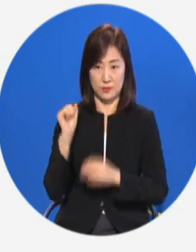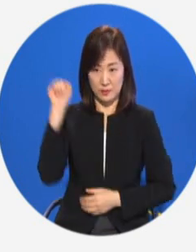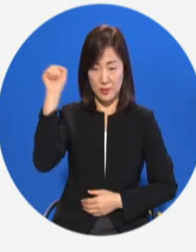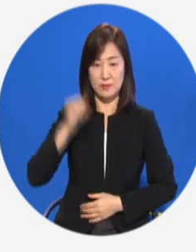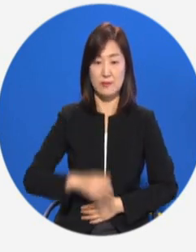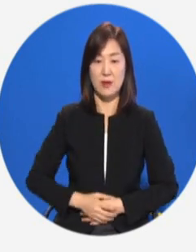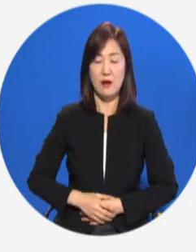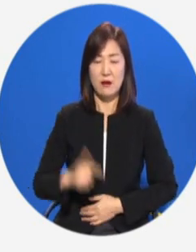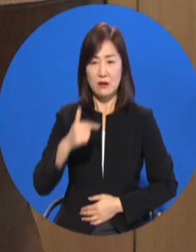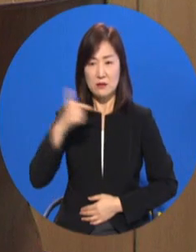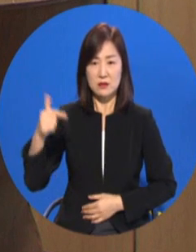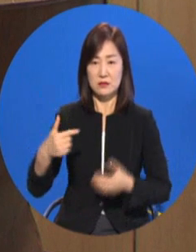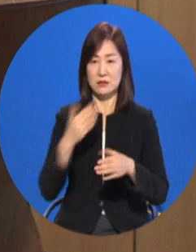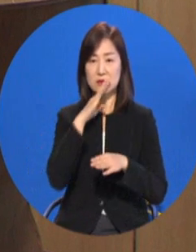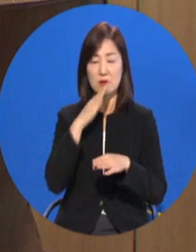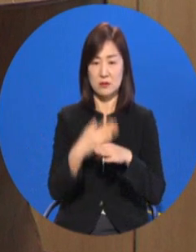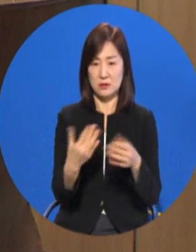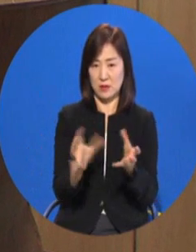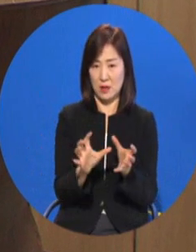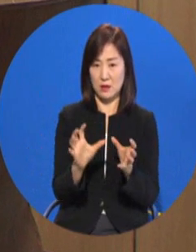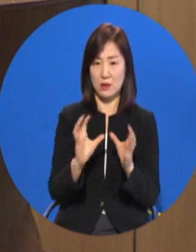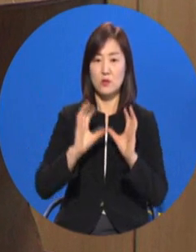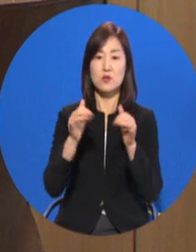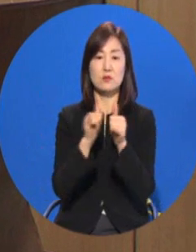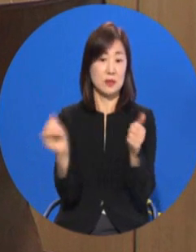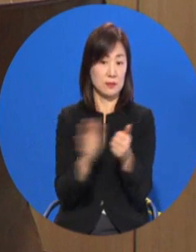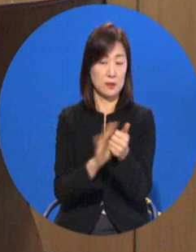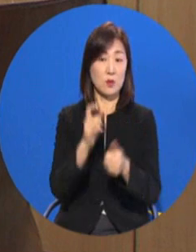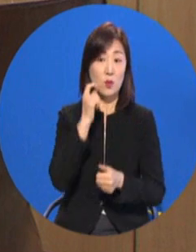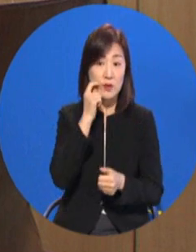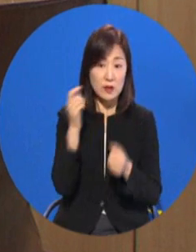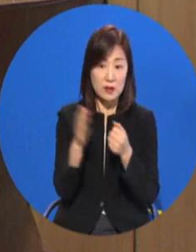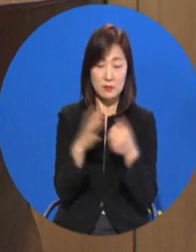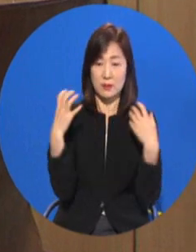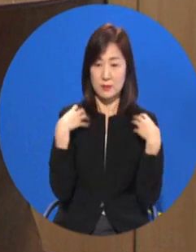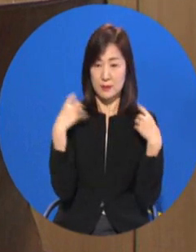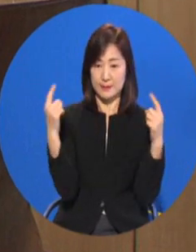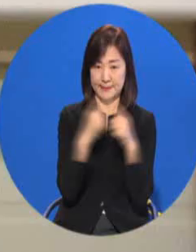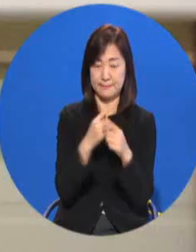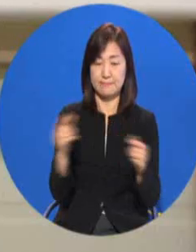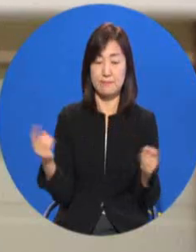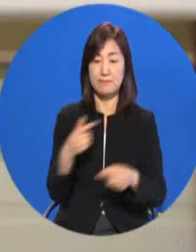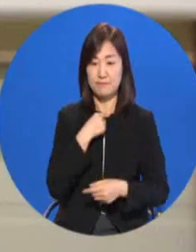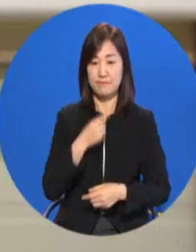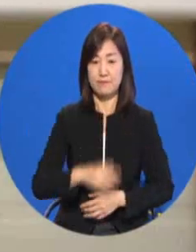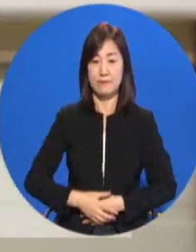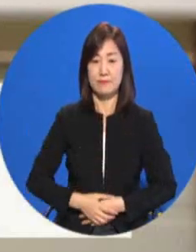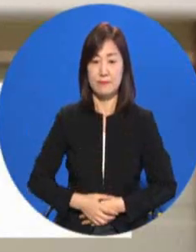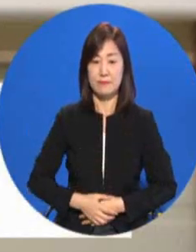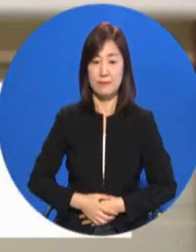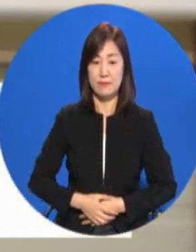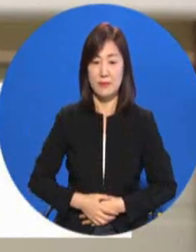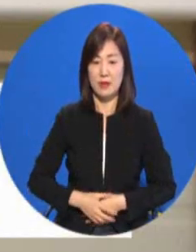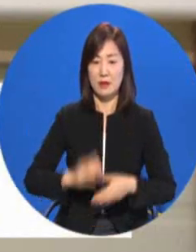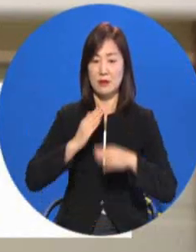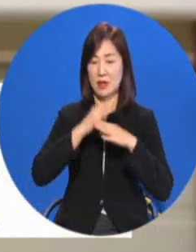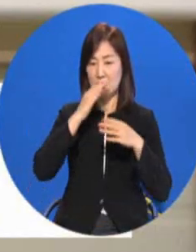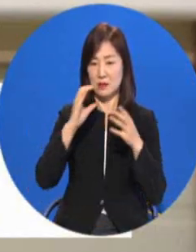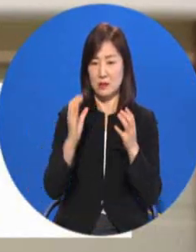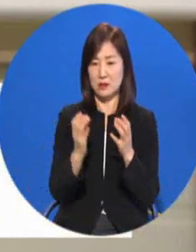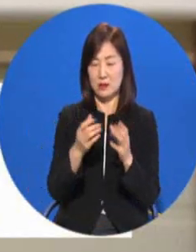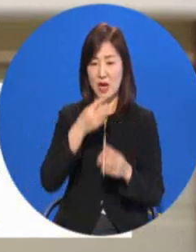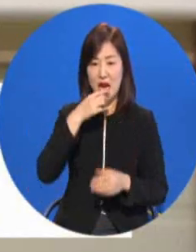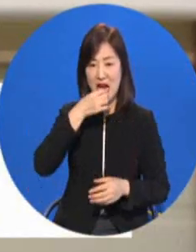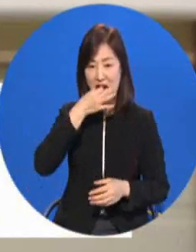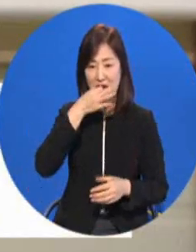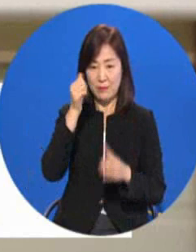민생을 챙기지 못하고 있다며 새로운 정치 구도를 바꾸겠다 고 밝혔습니다 강의 당연히 빠져가지고 민생 이라든가 볶아